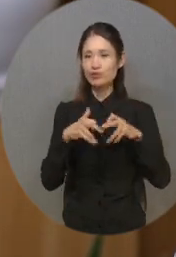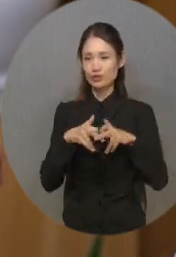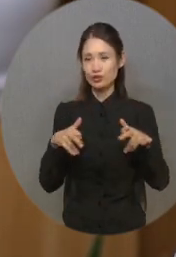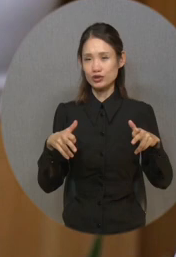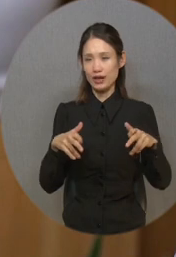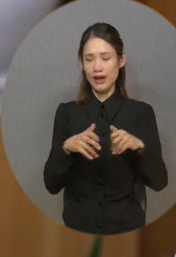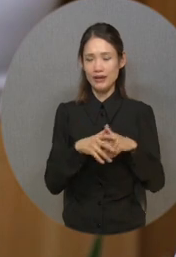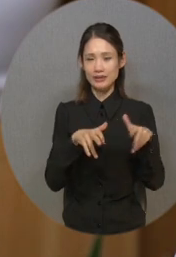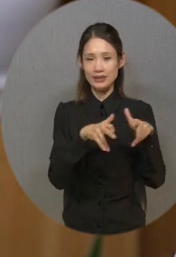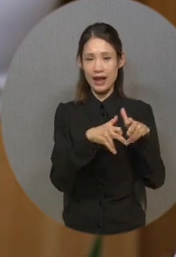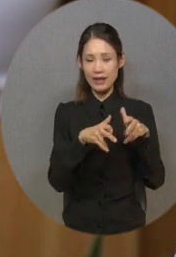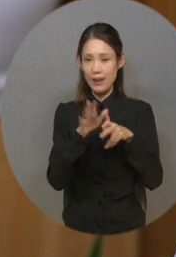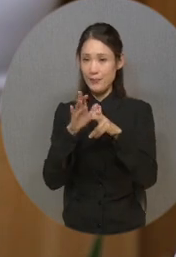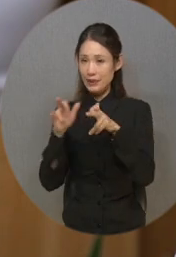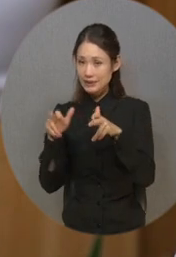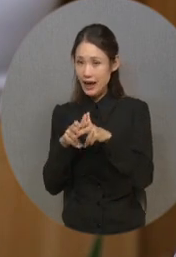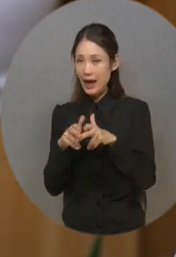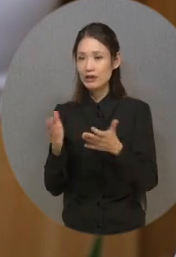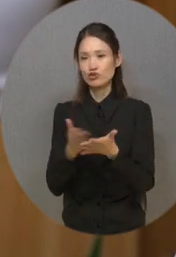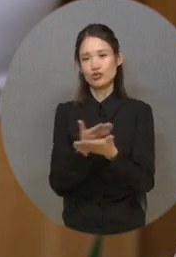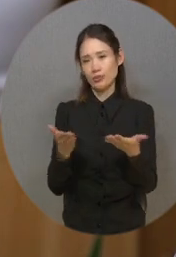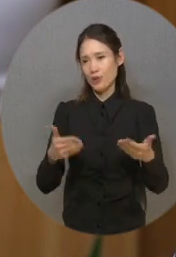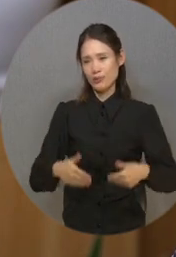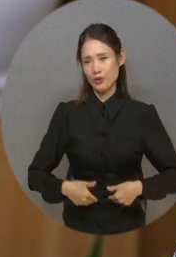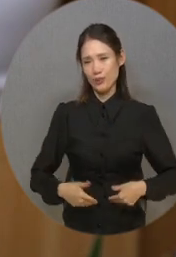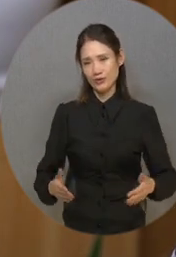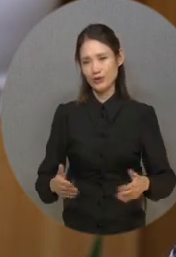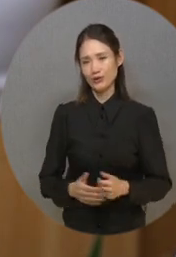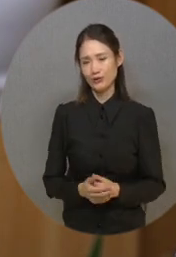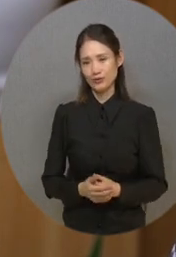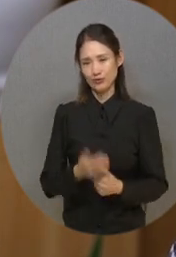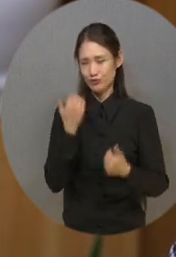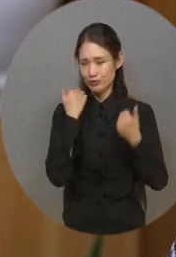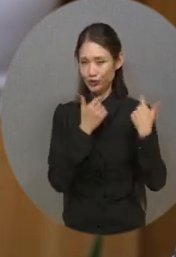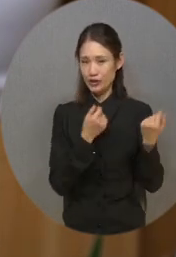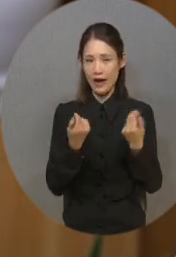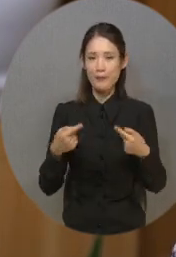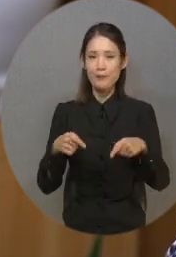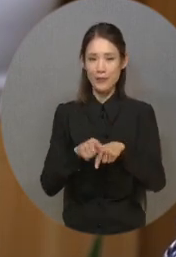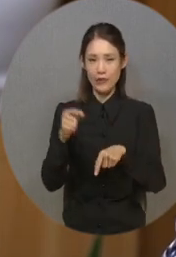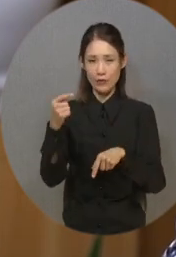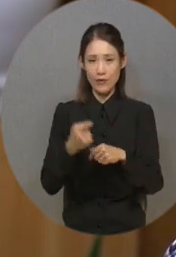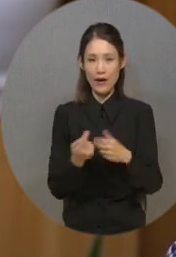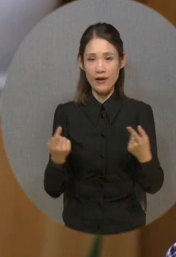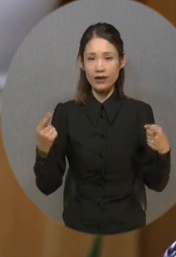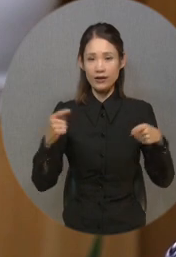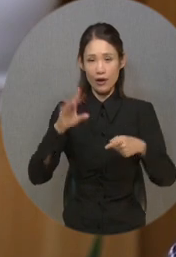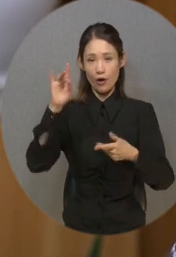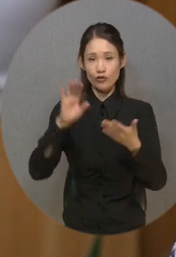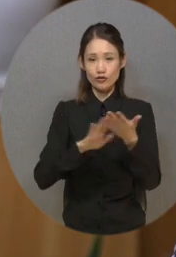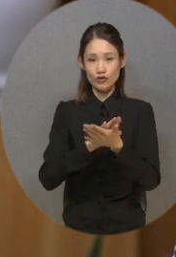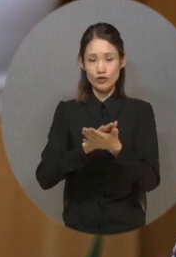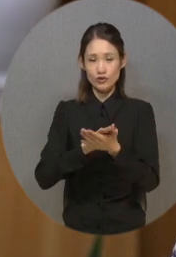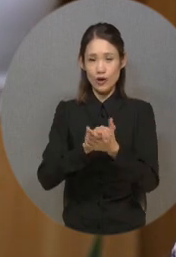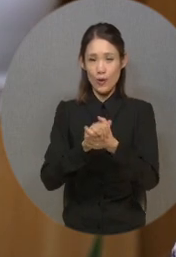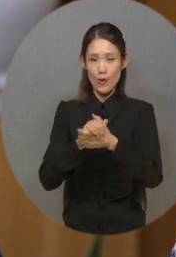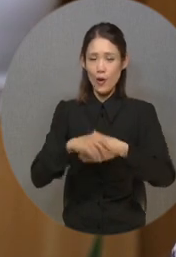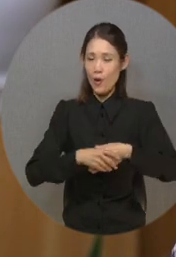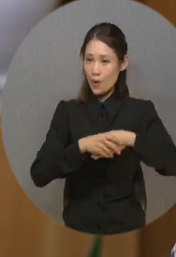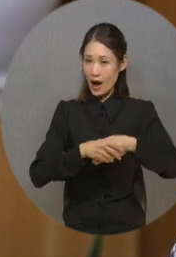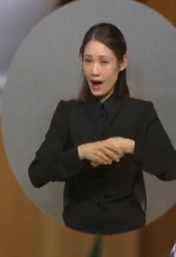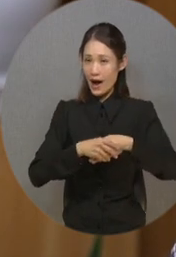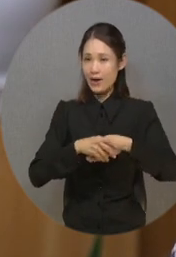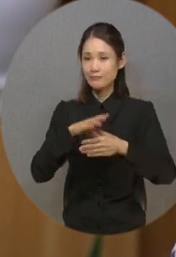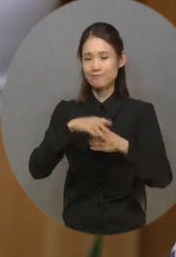장애인, 비장애인 가릴 필요가 없습니다. 네, 네, 맞습니다. 부산은 누구나 올 수 있고 함께 어울려서 화합하고 소통할 수 있는 공간이기 네. 때문에